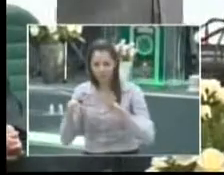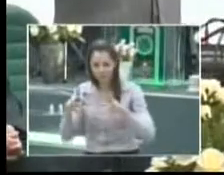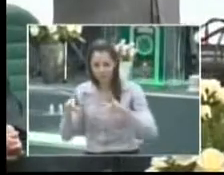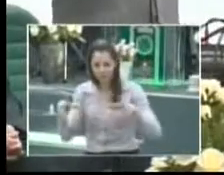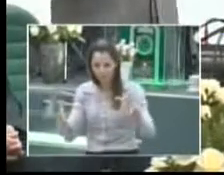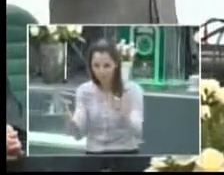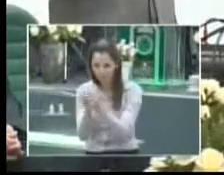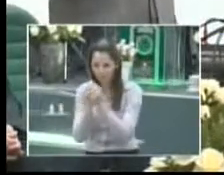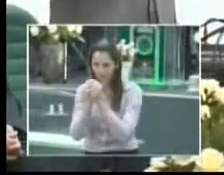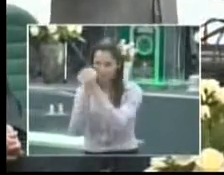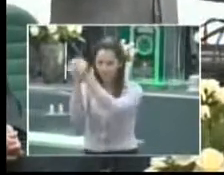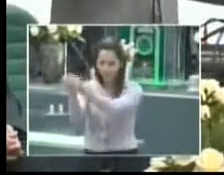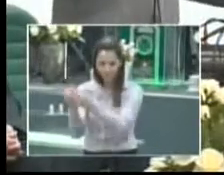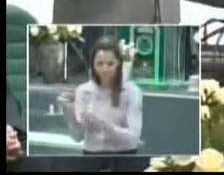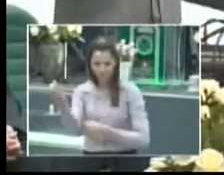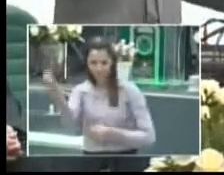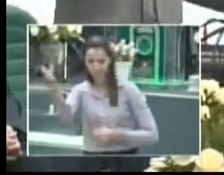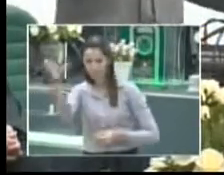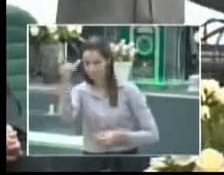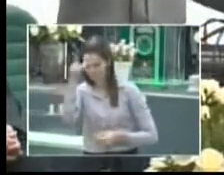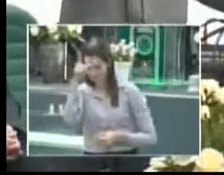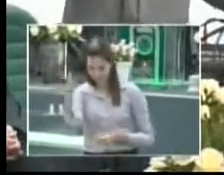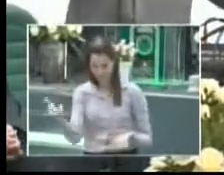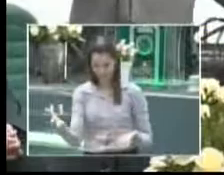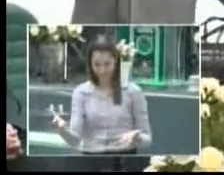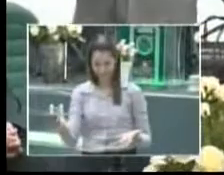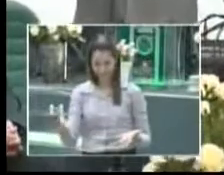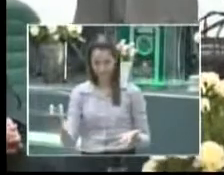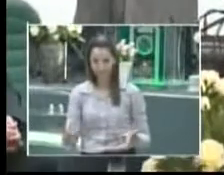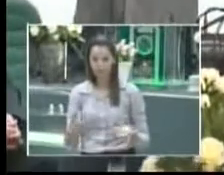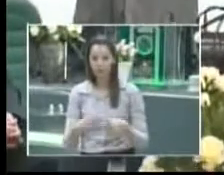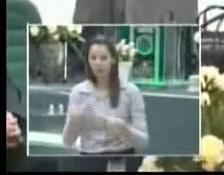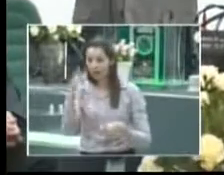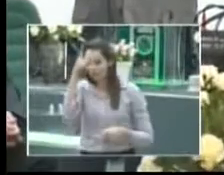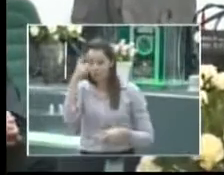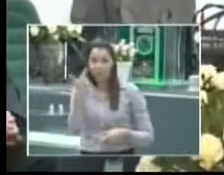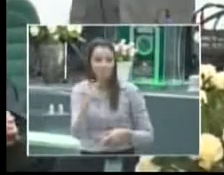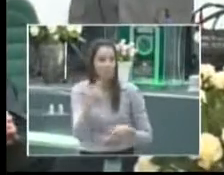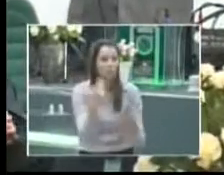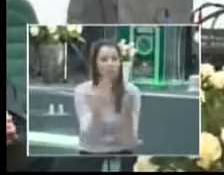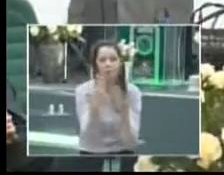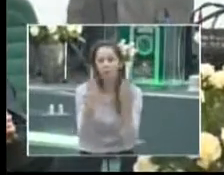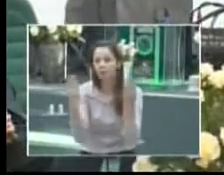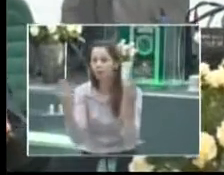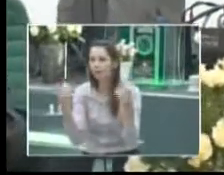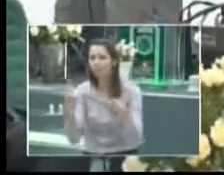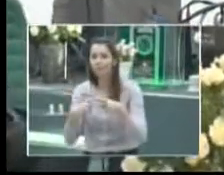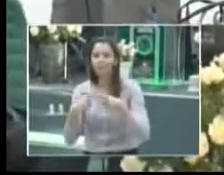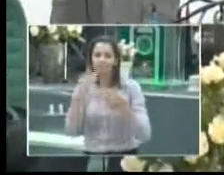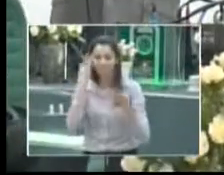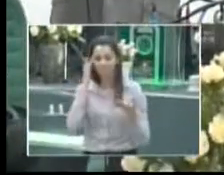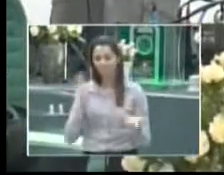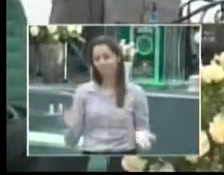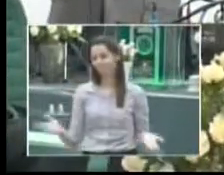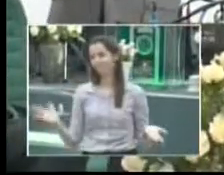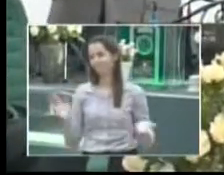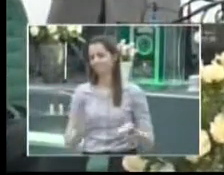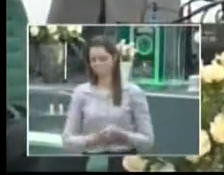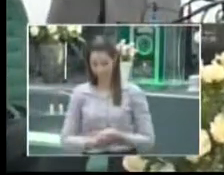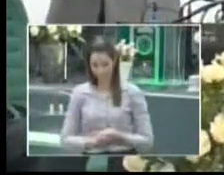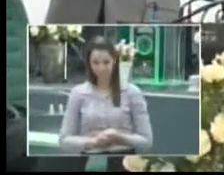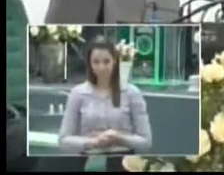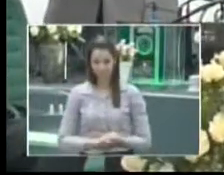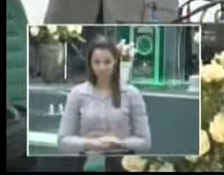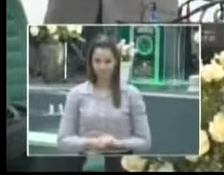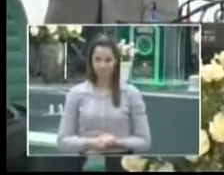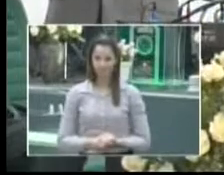keine Chöre mehr. Warum? Ich weiß es nicht. Na Alemanha não existe mais corais. Por que? Eu não sei. Aber ich